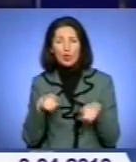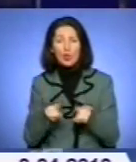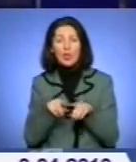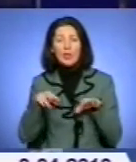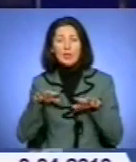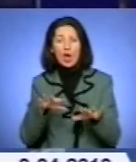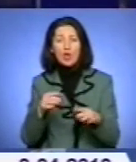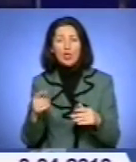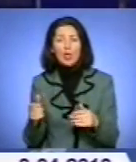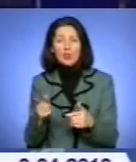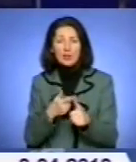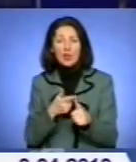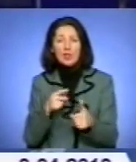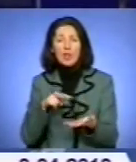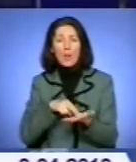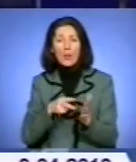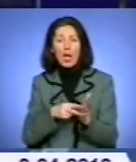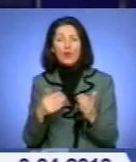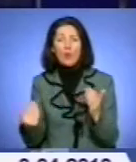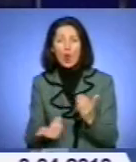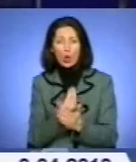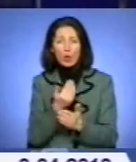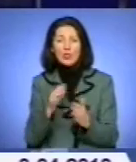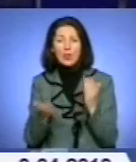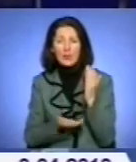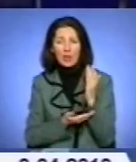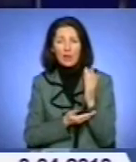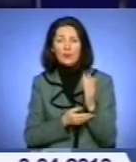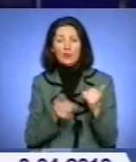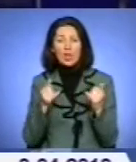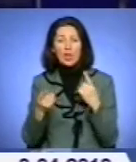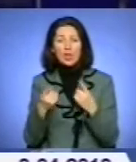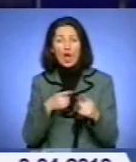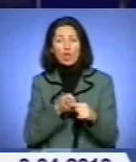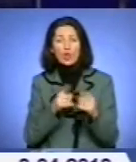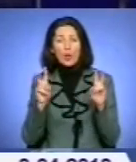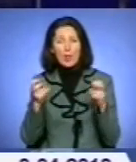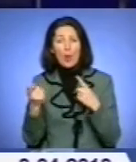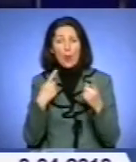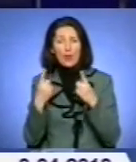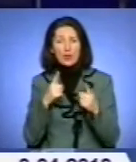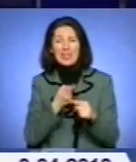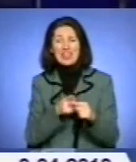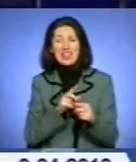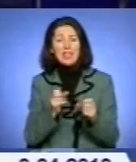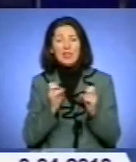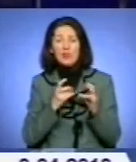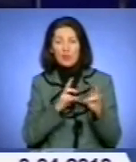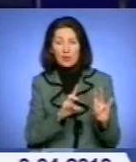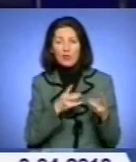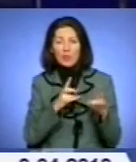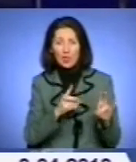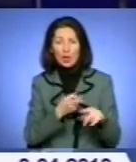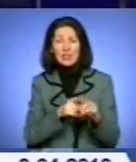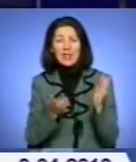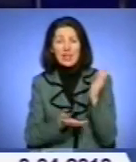активно обговорюють тернополяни у соціальних мережах. Чи не зашкодить це деревам і чим ще дивуватимуть відпочинкові зони міста,